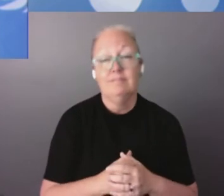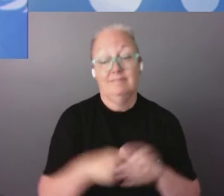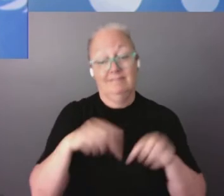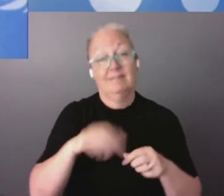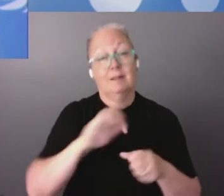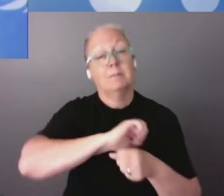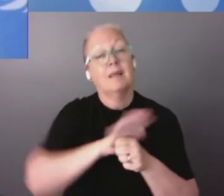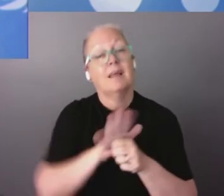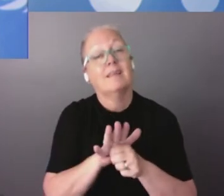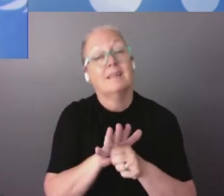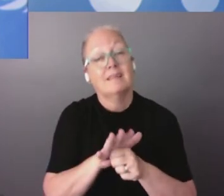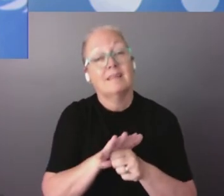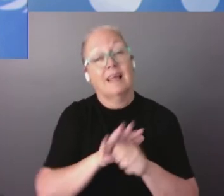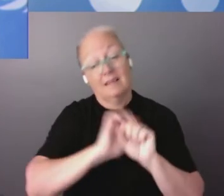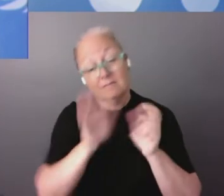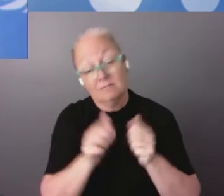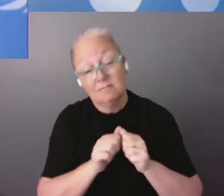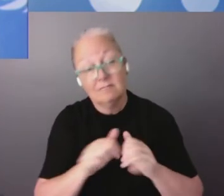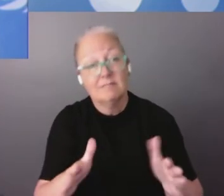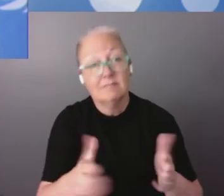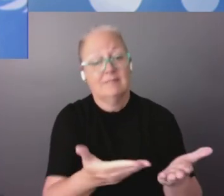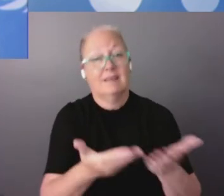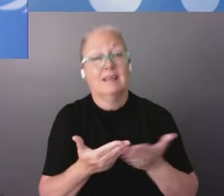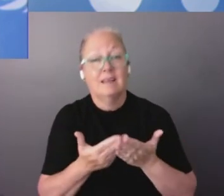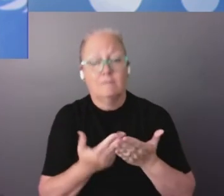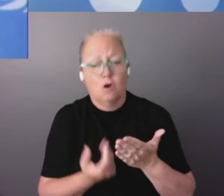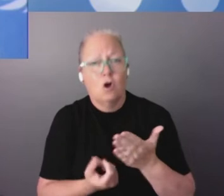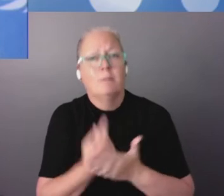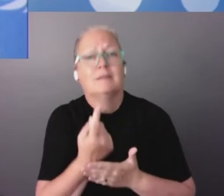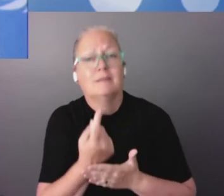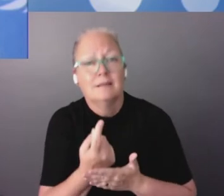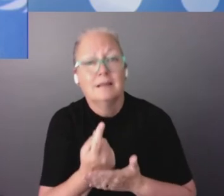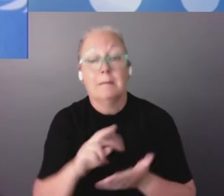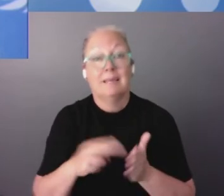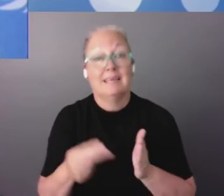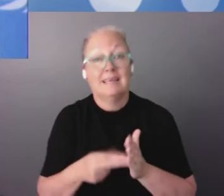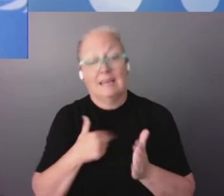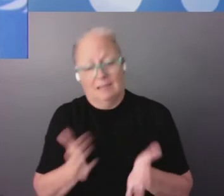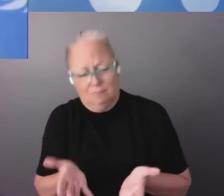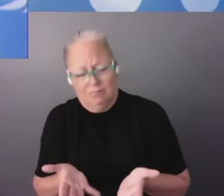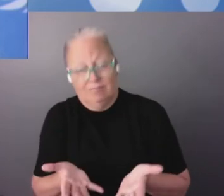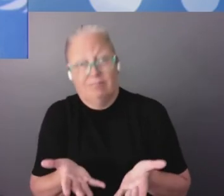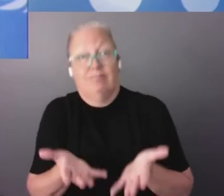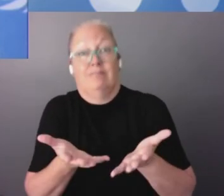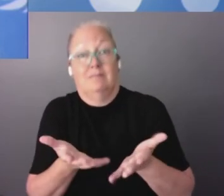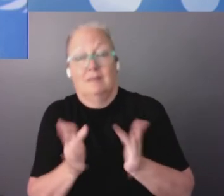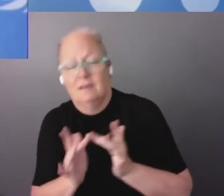Télécom Internationale. Et nous allons parler de ce que nous avons appris pendant la pandémie du